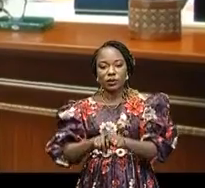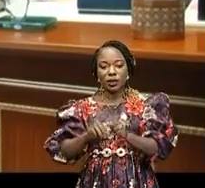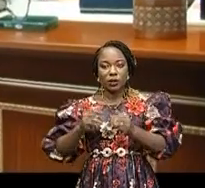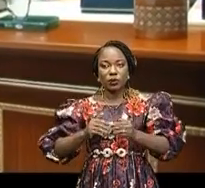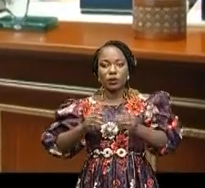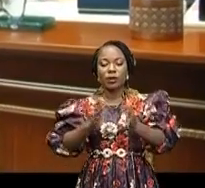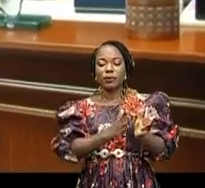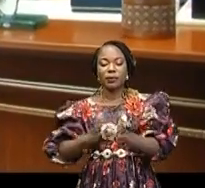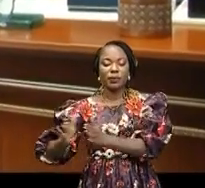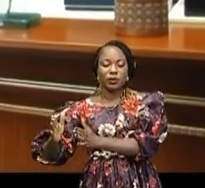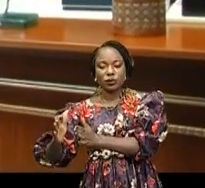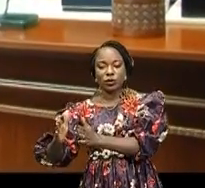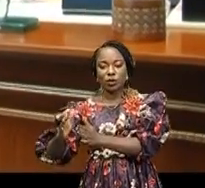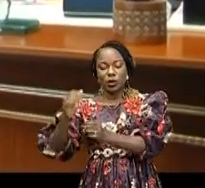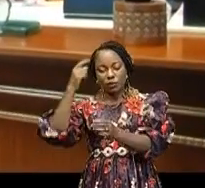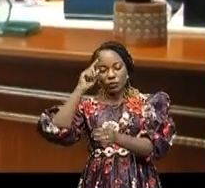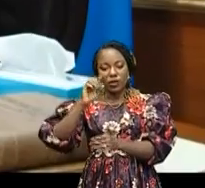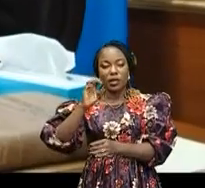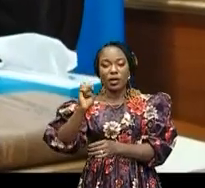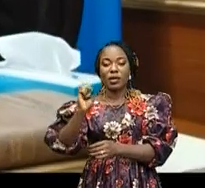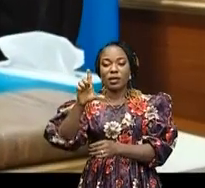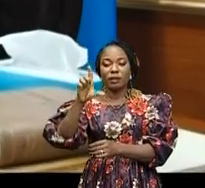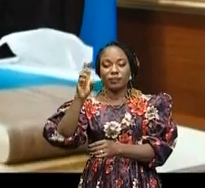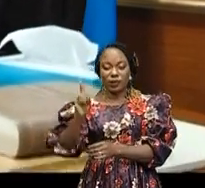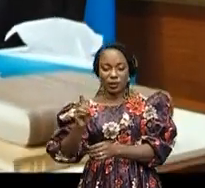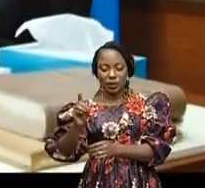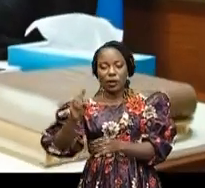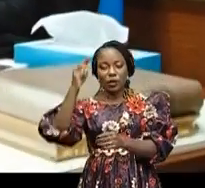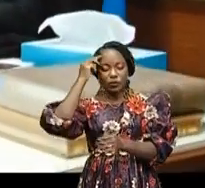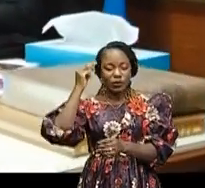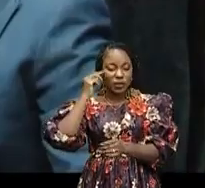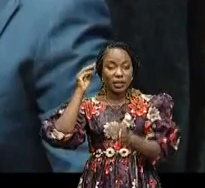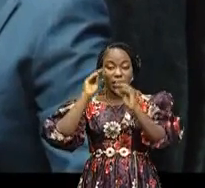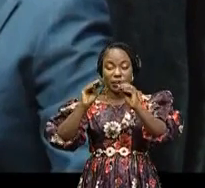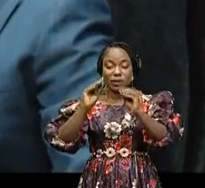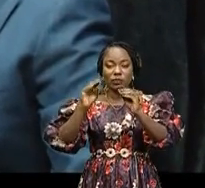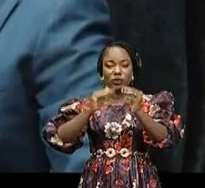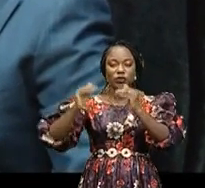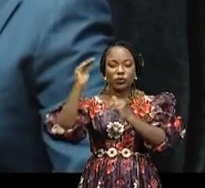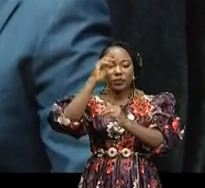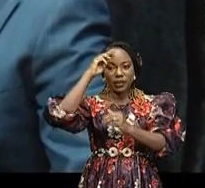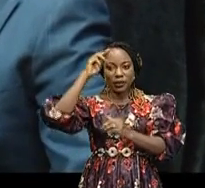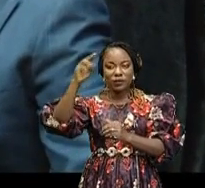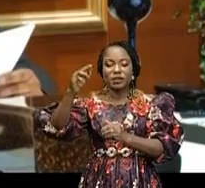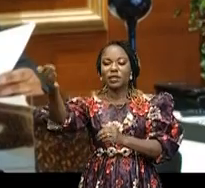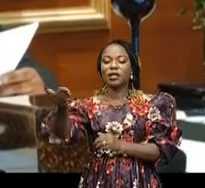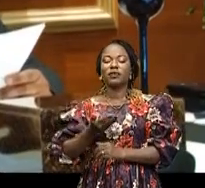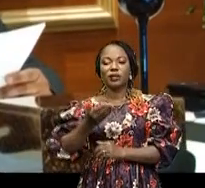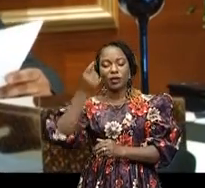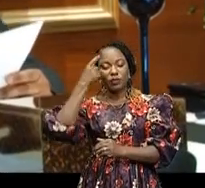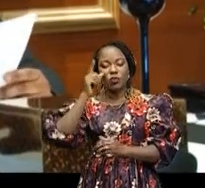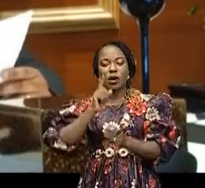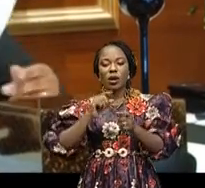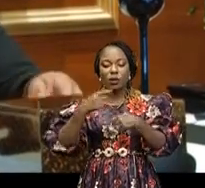de la préparation du système LMD, le ministre de l'Enseignement supérieur et universitaire a été invité à